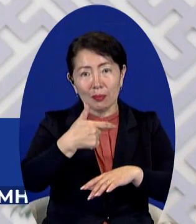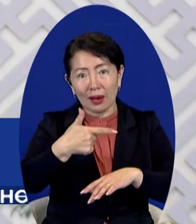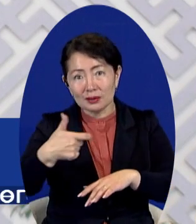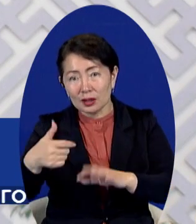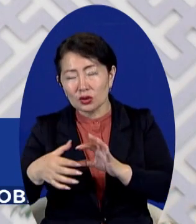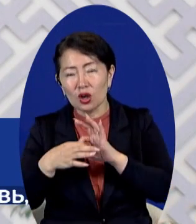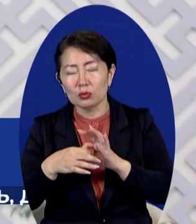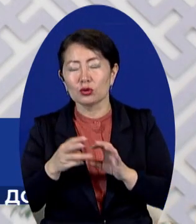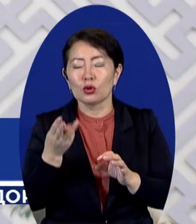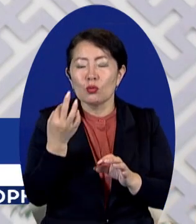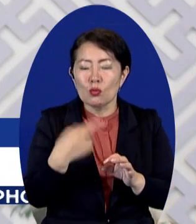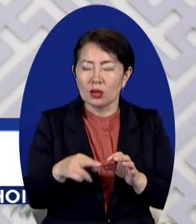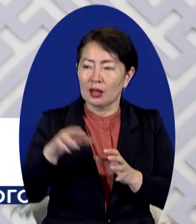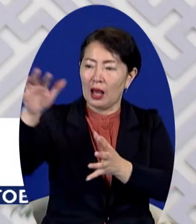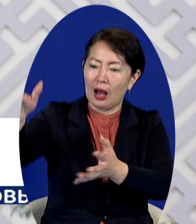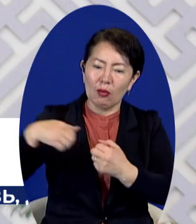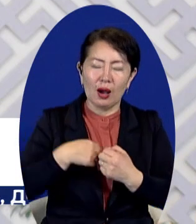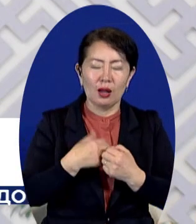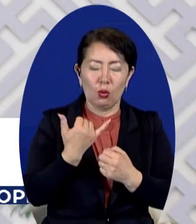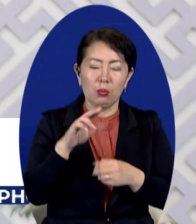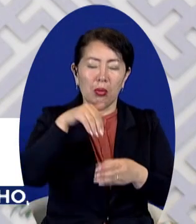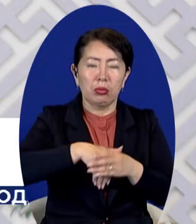модыг хот руу зөөгөөд байгаа асуудал байхгүй.